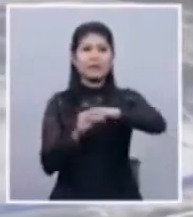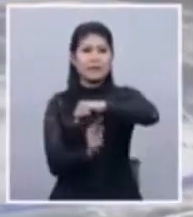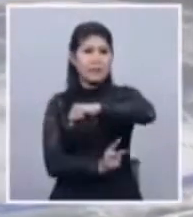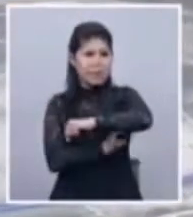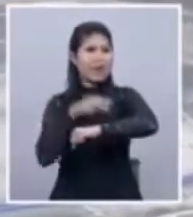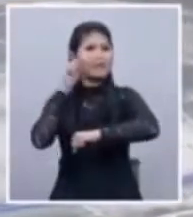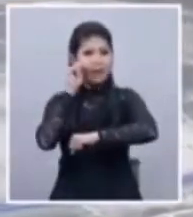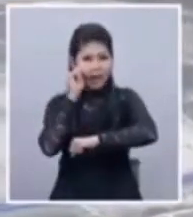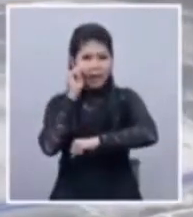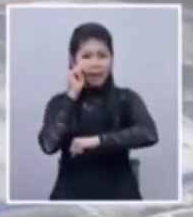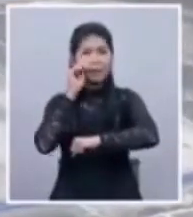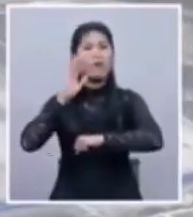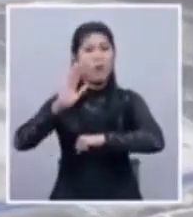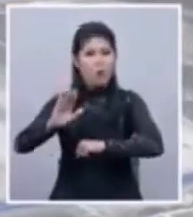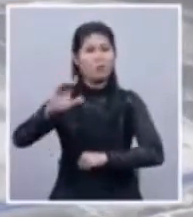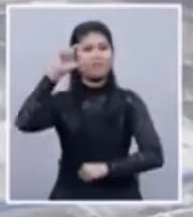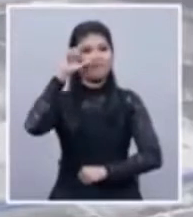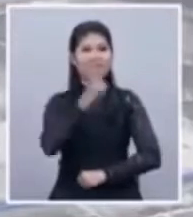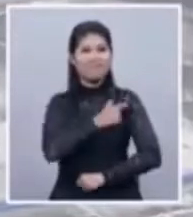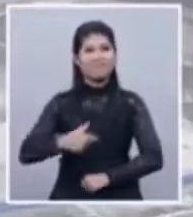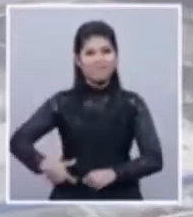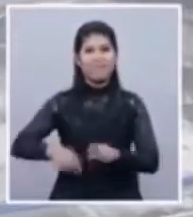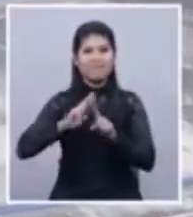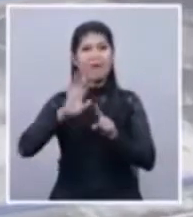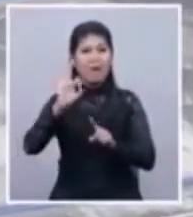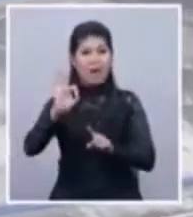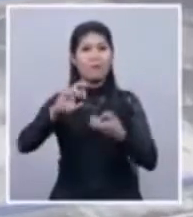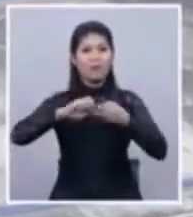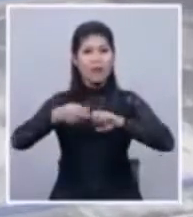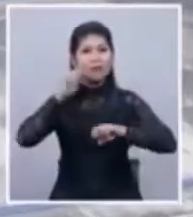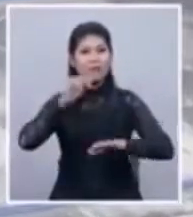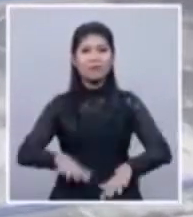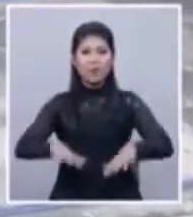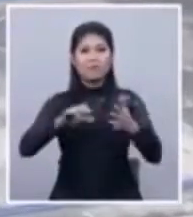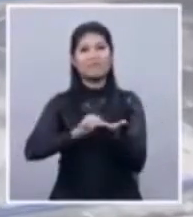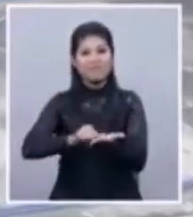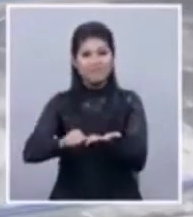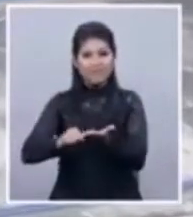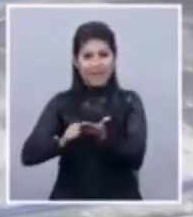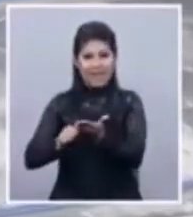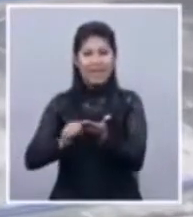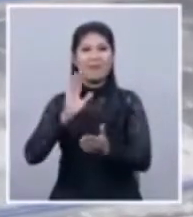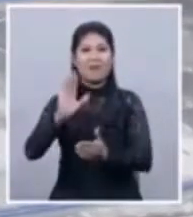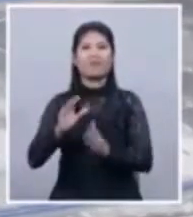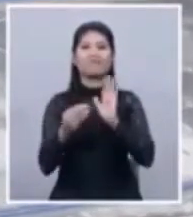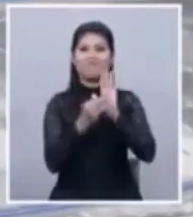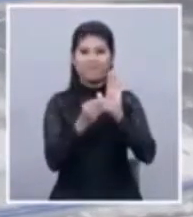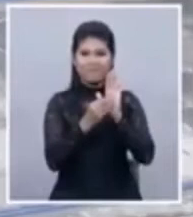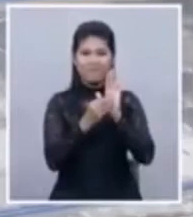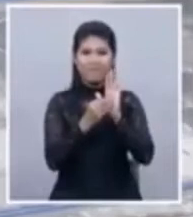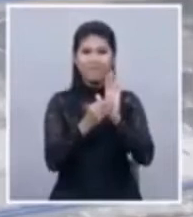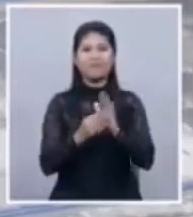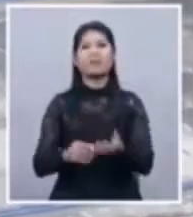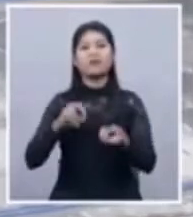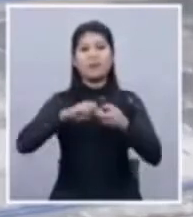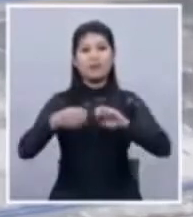ระดับพระอัจฉริยภาพของในหลวงรัชกาลที่9เพื่อแก้ไขปัญหาน้ำท่วมในพื้นที่ชานเมืองฝั่งตะวันออกของกรุงเทพมหานครค่ะรวมไปถึง